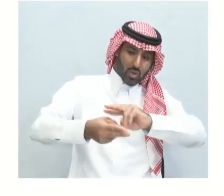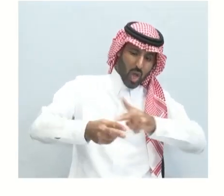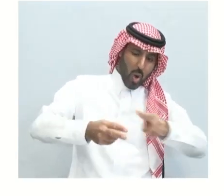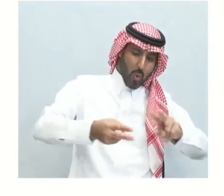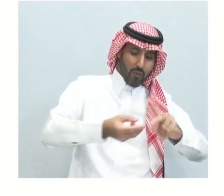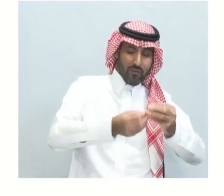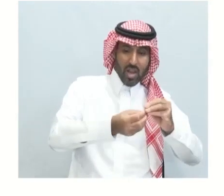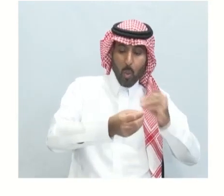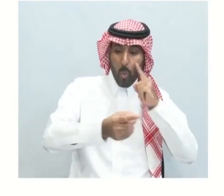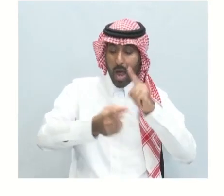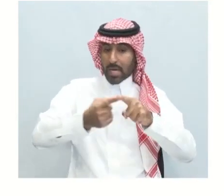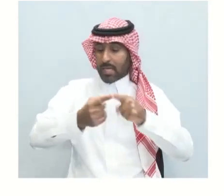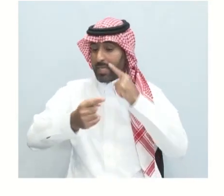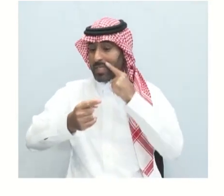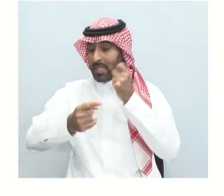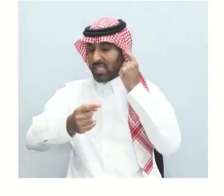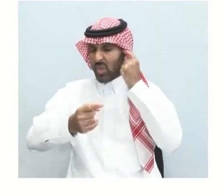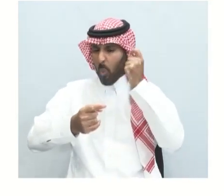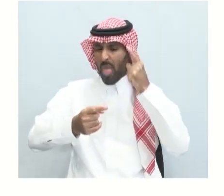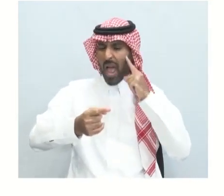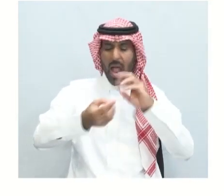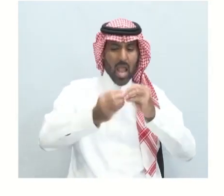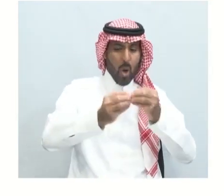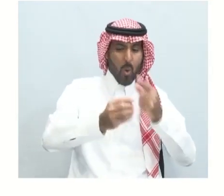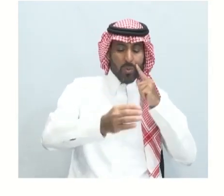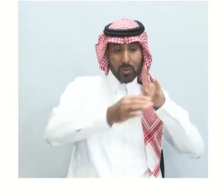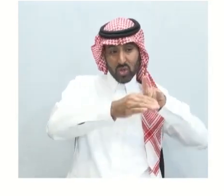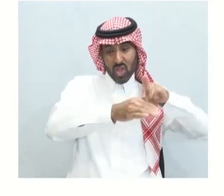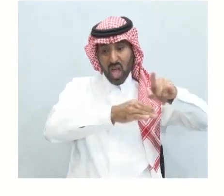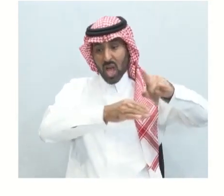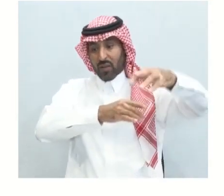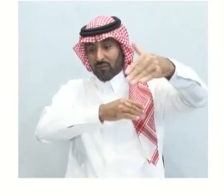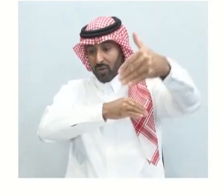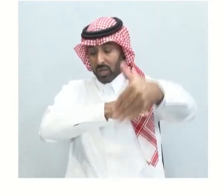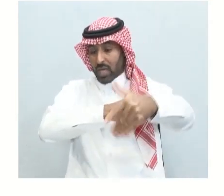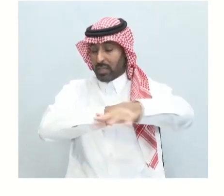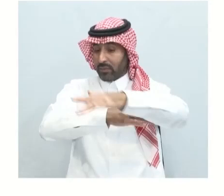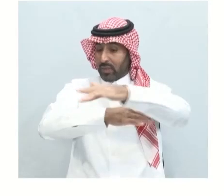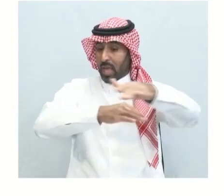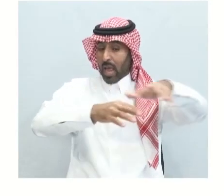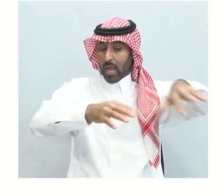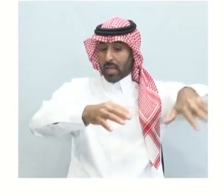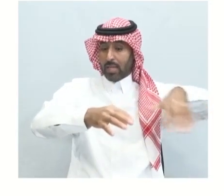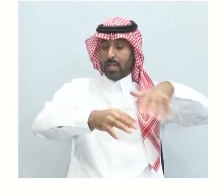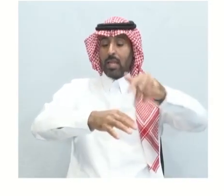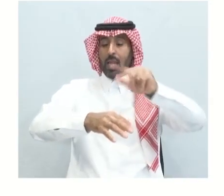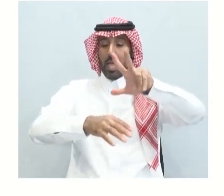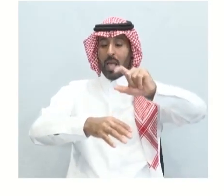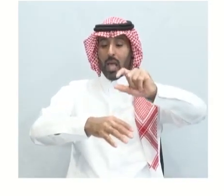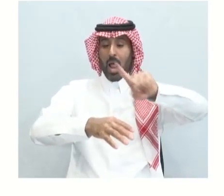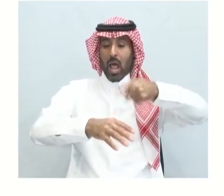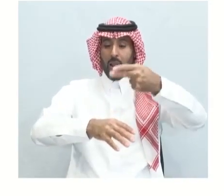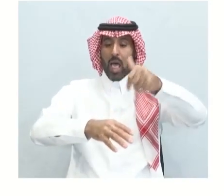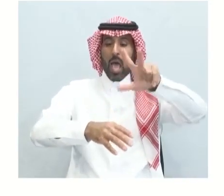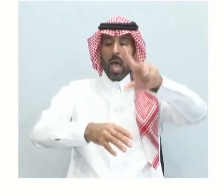الوان الصخور حيث تصبح سوداء الل مما يعني ان الطائره تحلق فوق الدرع العربي